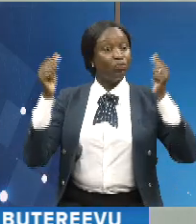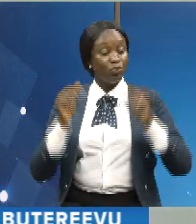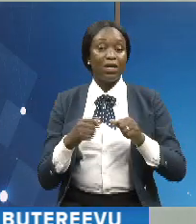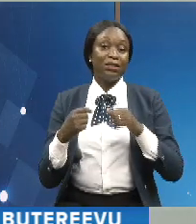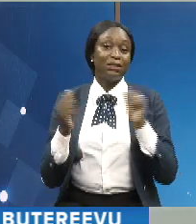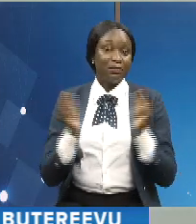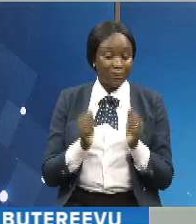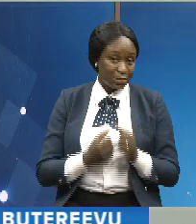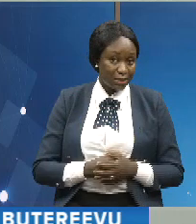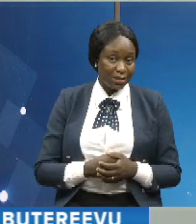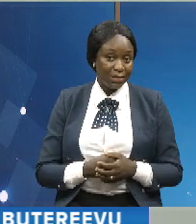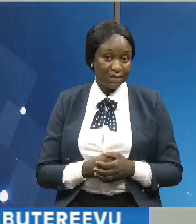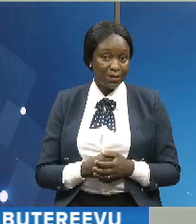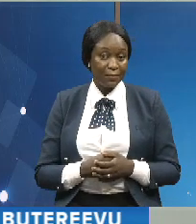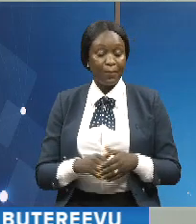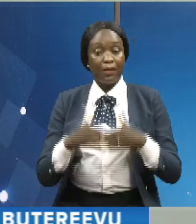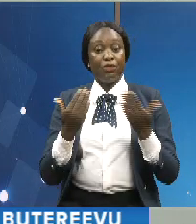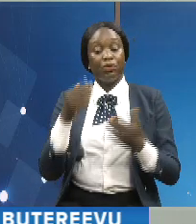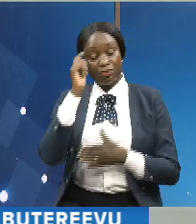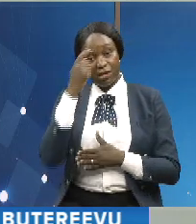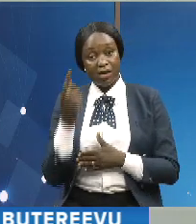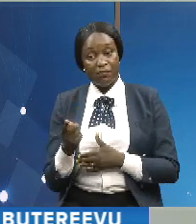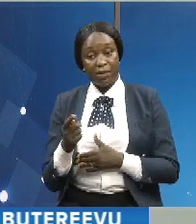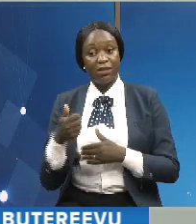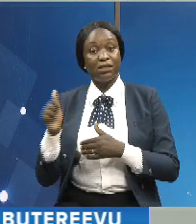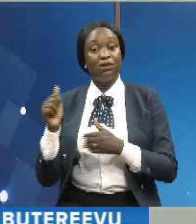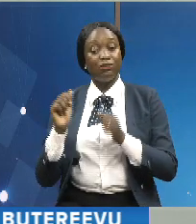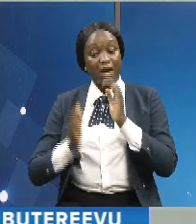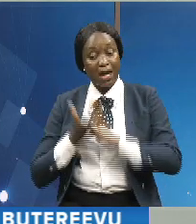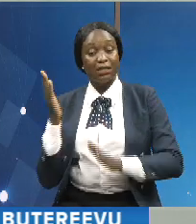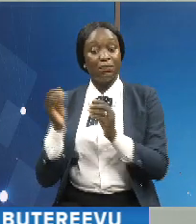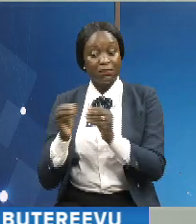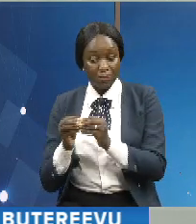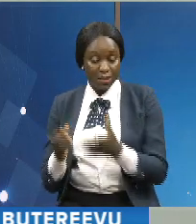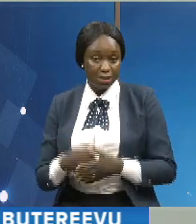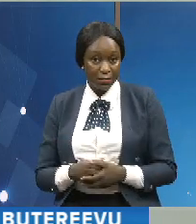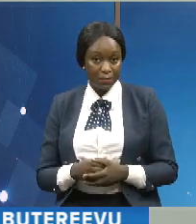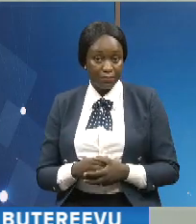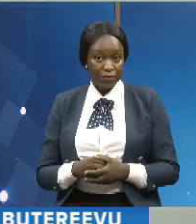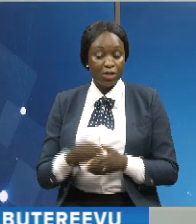because it's a global disease, n'olwekyo nti gavumenti yalina okutuula mangu ekole